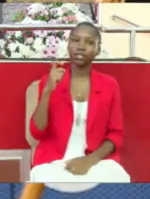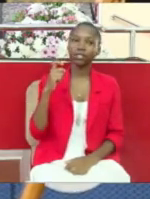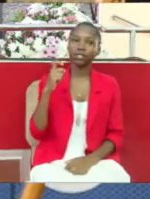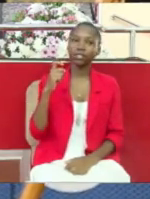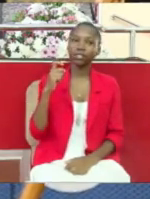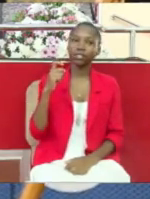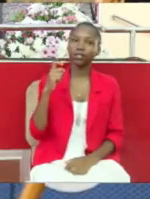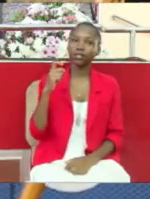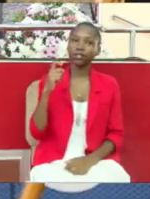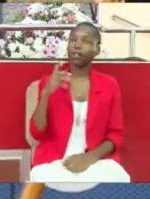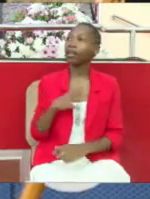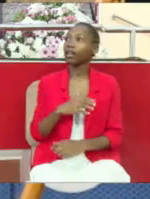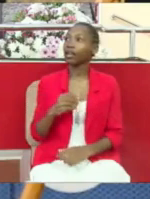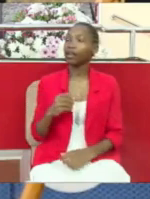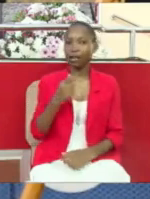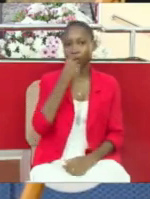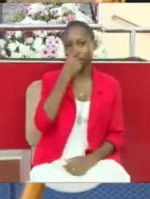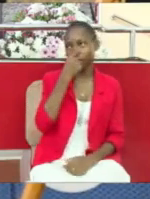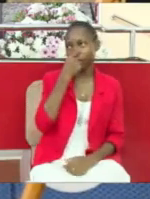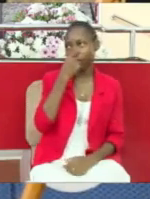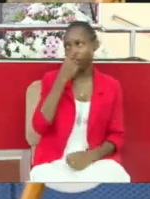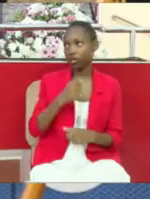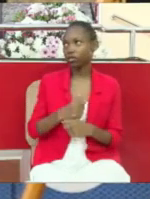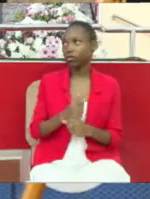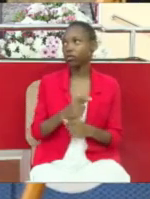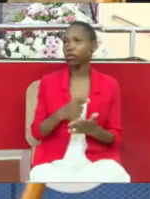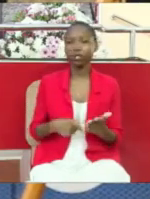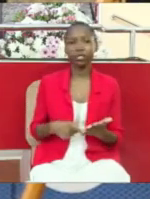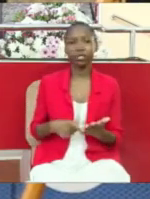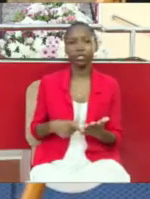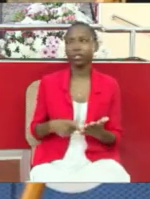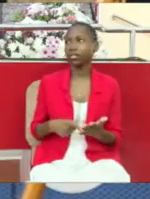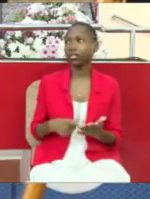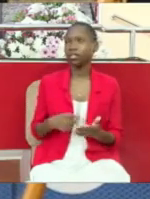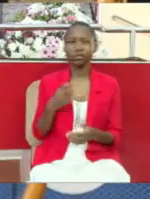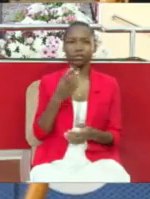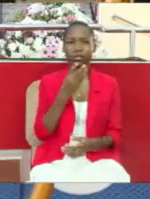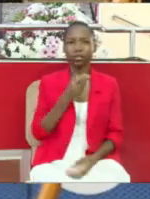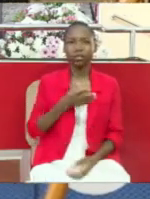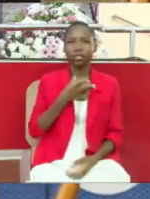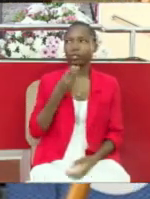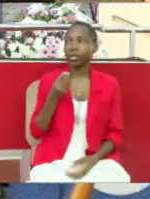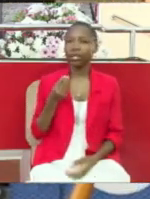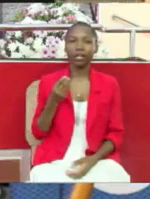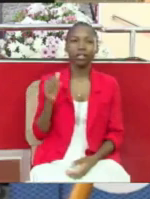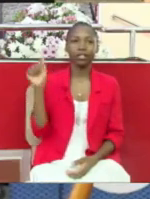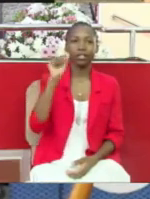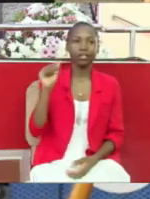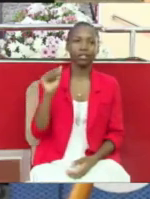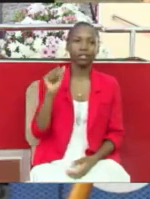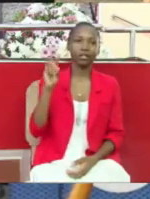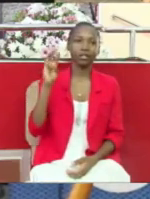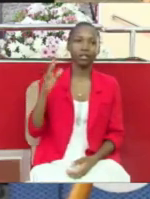And a bull, what it does, na fahali afanyacho, is to smell, ni kunusa a